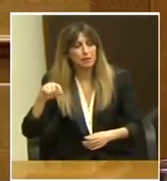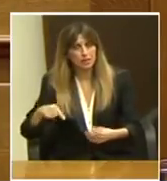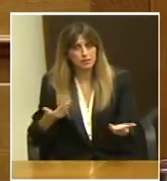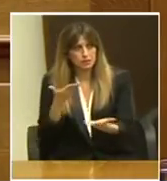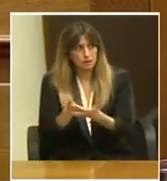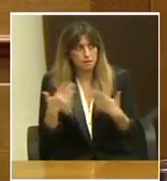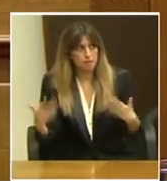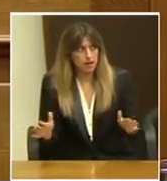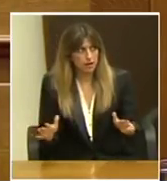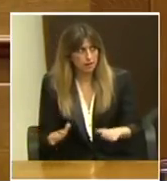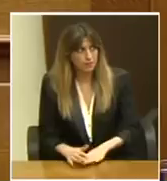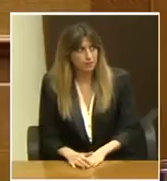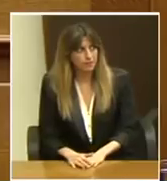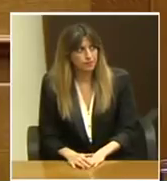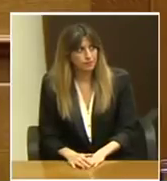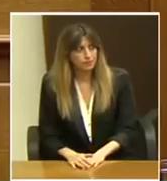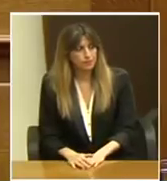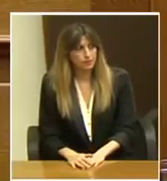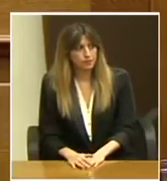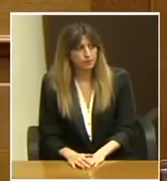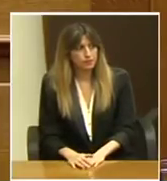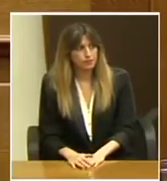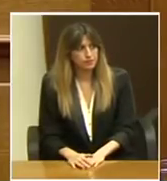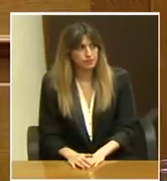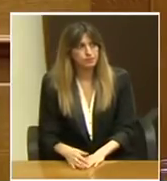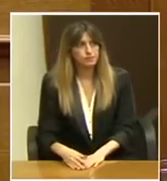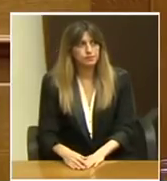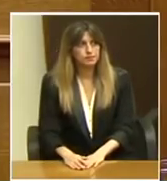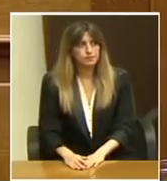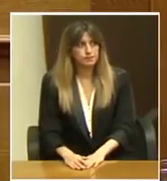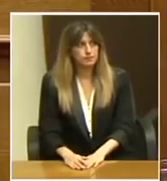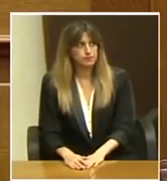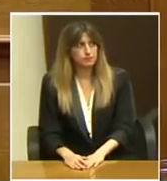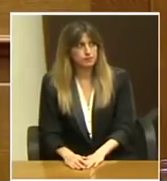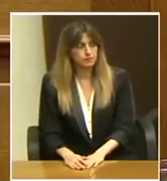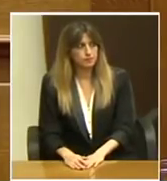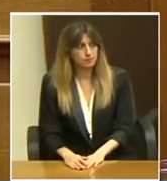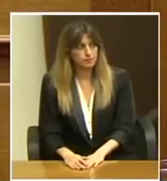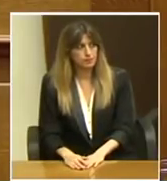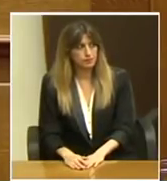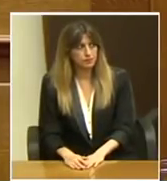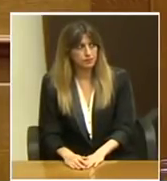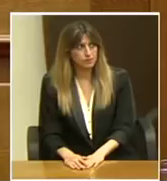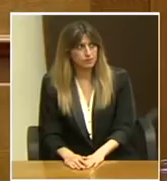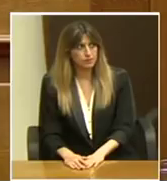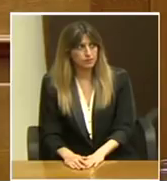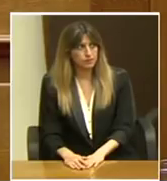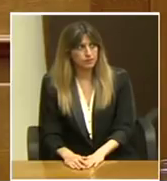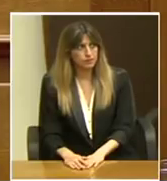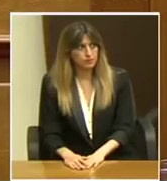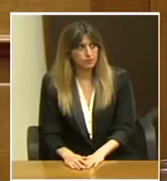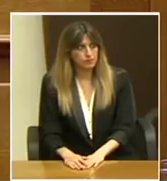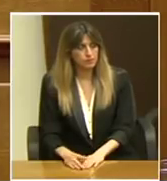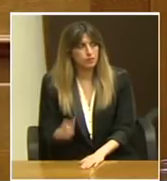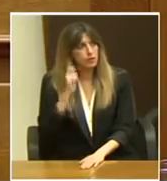πρώτον, Βαρντάς και Μασεδόνια. Αυτό το όνομα πιστεύω για λόγους πρακτικούς. Δεν το δέχτηκαν